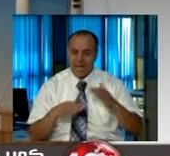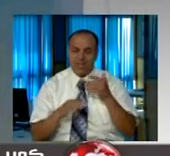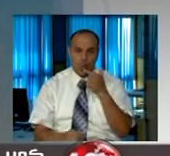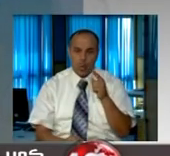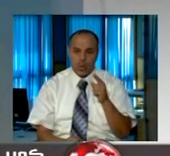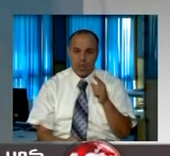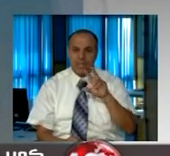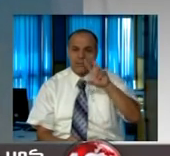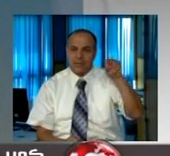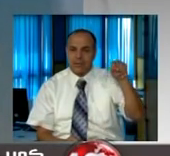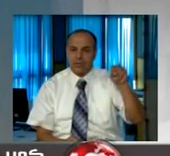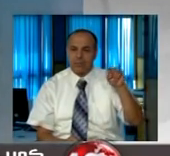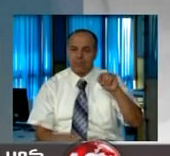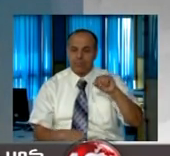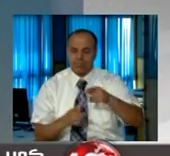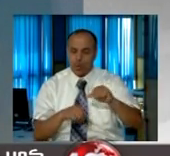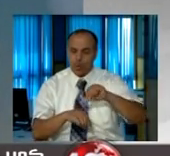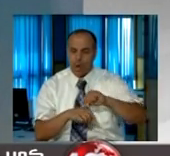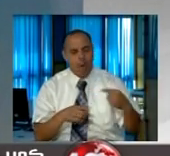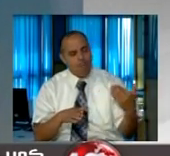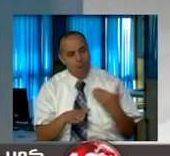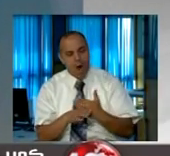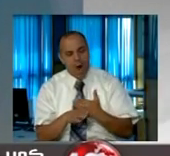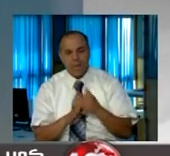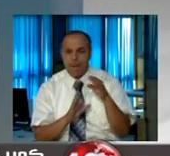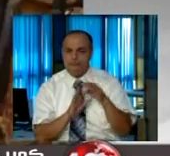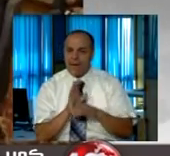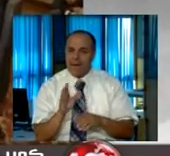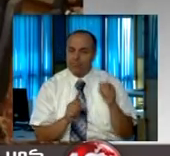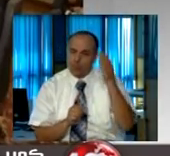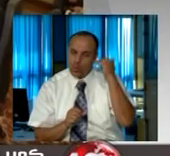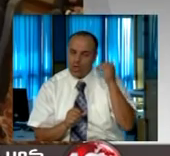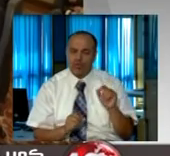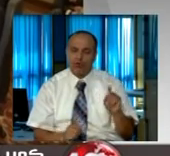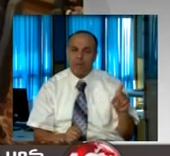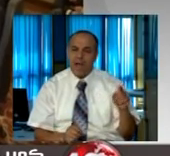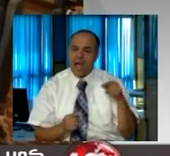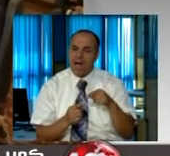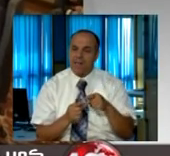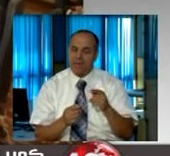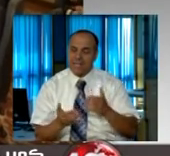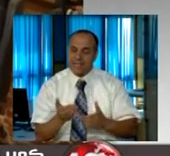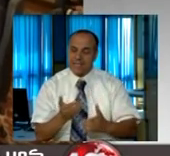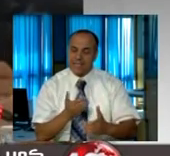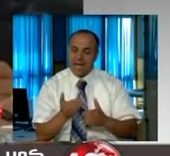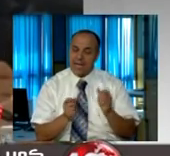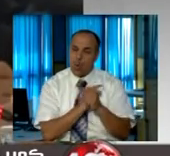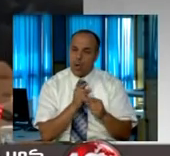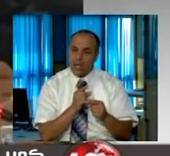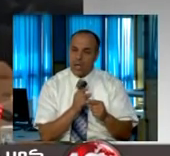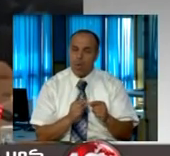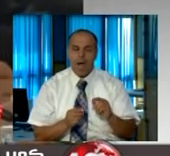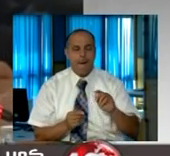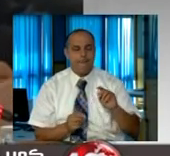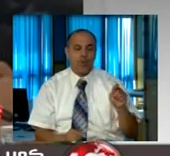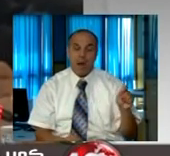أثناء زيارته إلى طوكيو معارضتها لبرنامج كوريا الشمالية الهادف إلى تطوير أسلحتها النووية